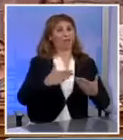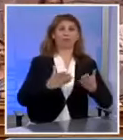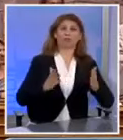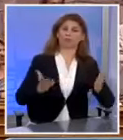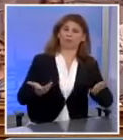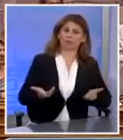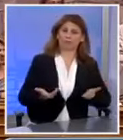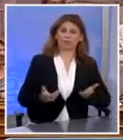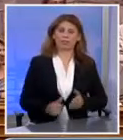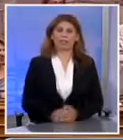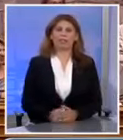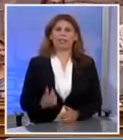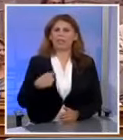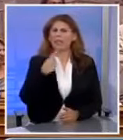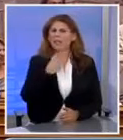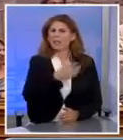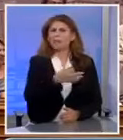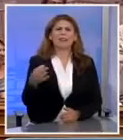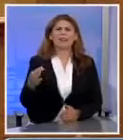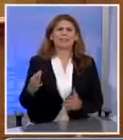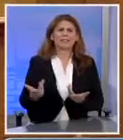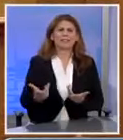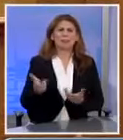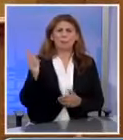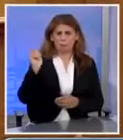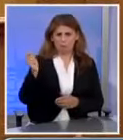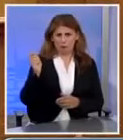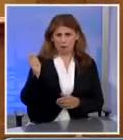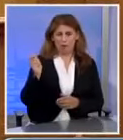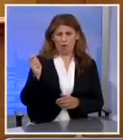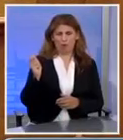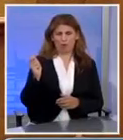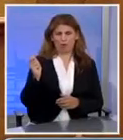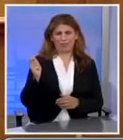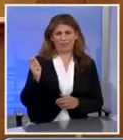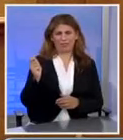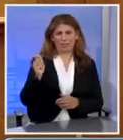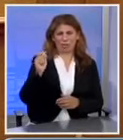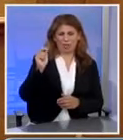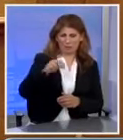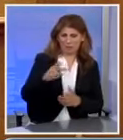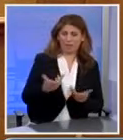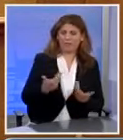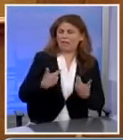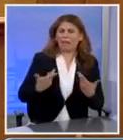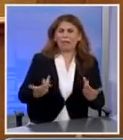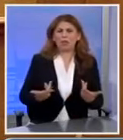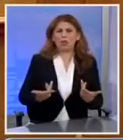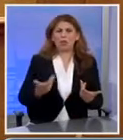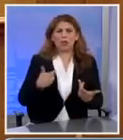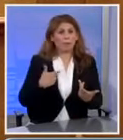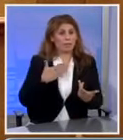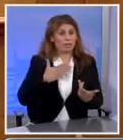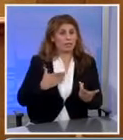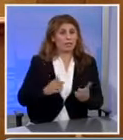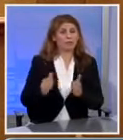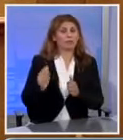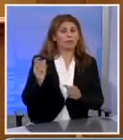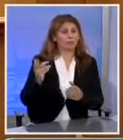Και μιλάτε λοιπόν για πολιτικό αμοραλισμό. Πολιτικό αμοραλισμό γιατί εμείς φέρνουμε στη